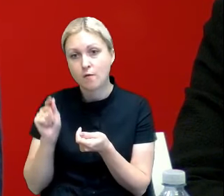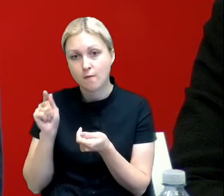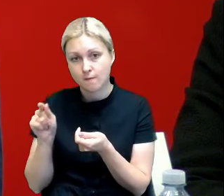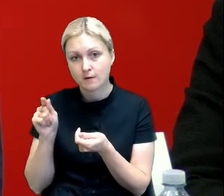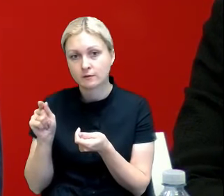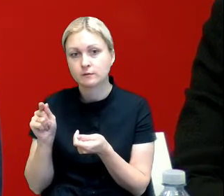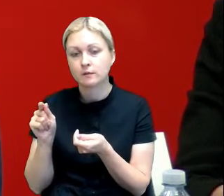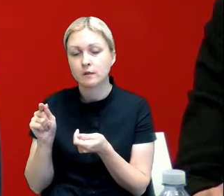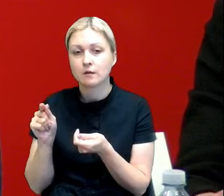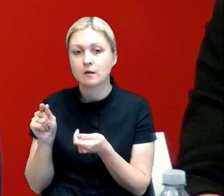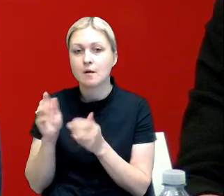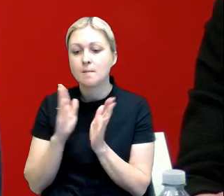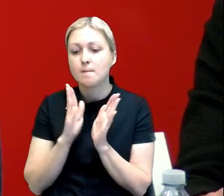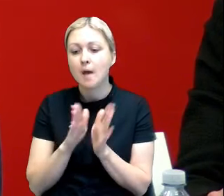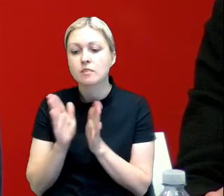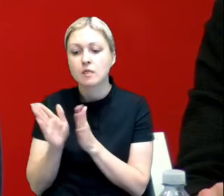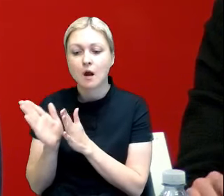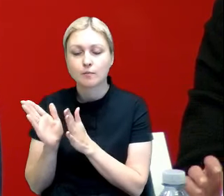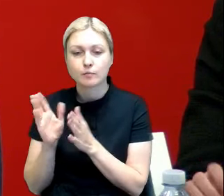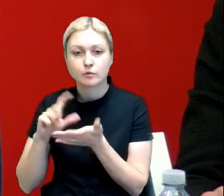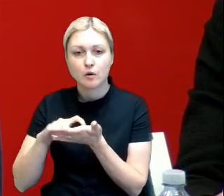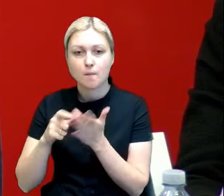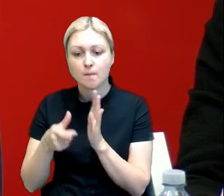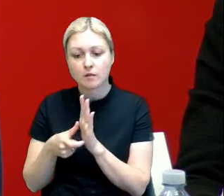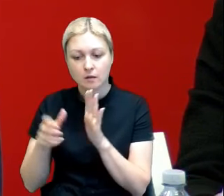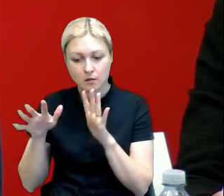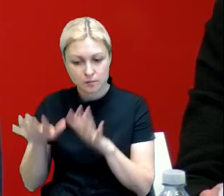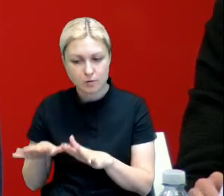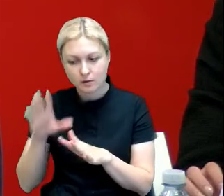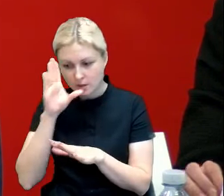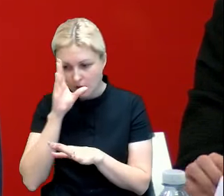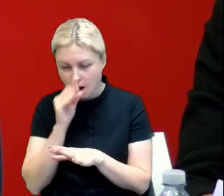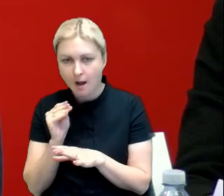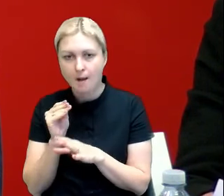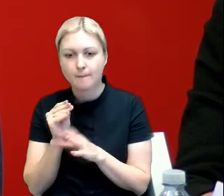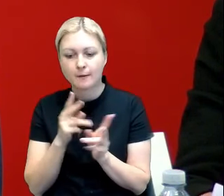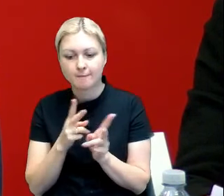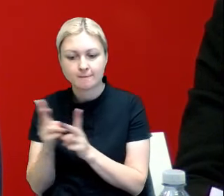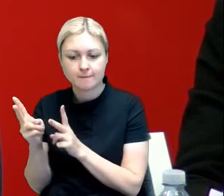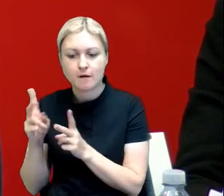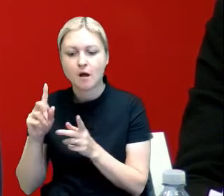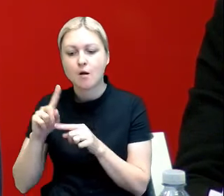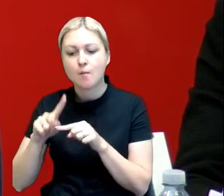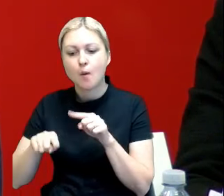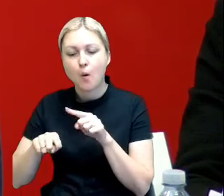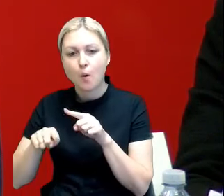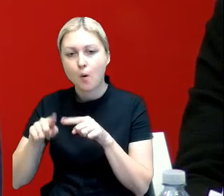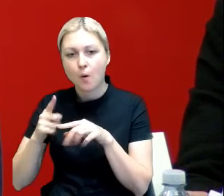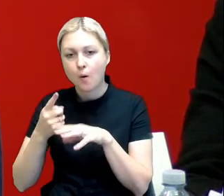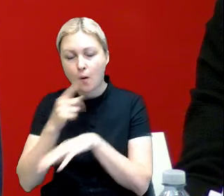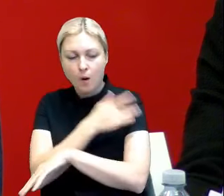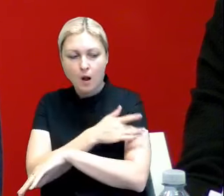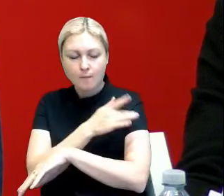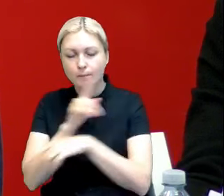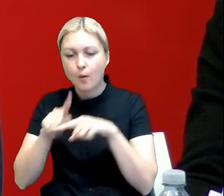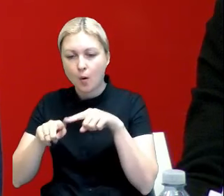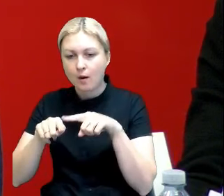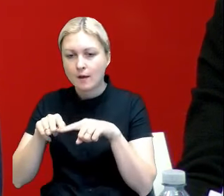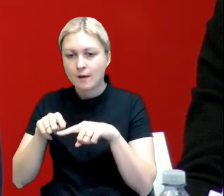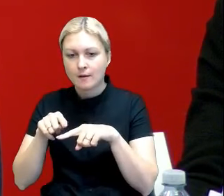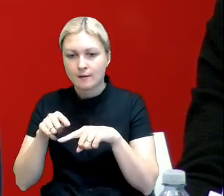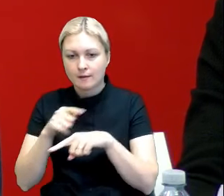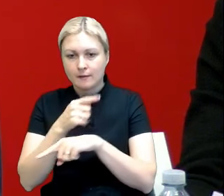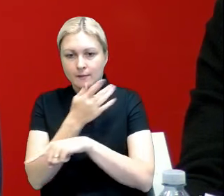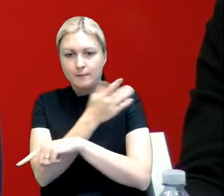bendrabučio patalpose sugebėjo tą polikliniką išlaikyti tvarkinga kur kur yra pakankamai gerai